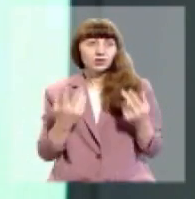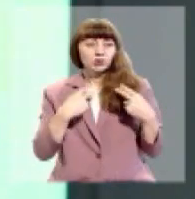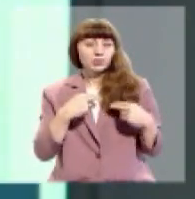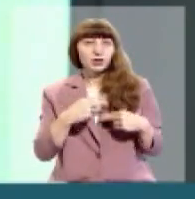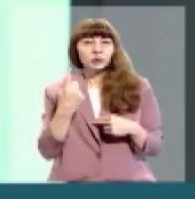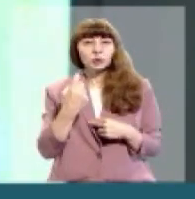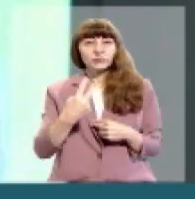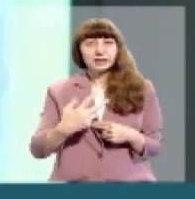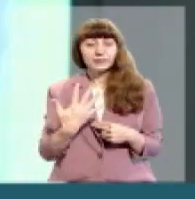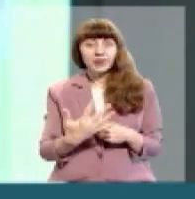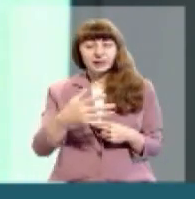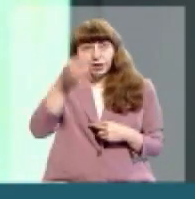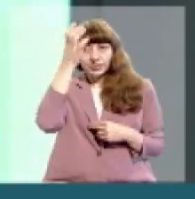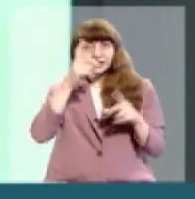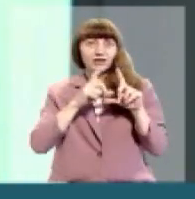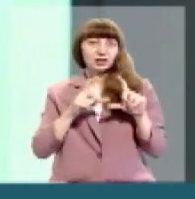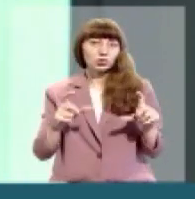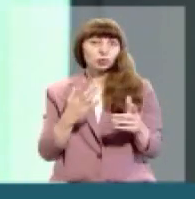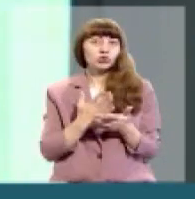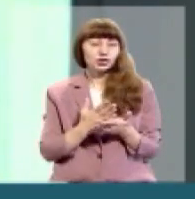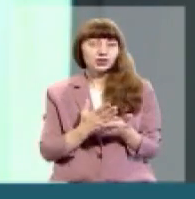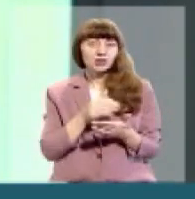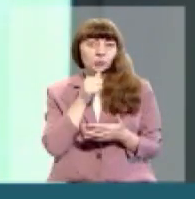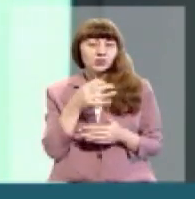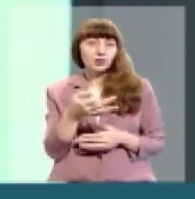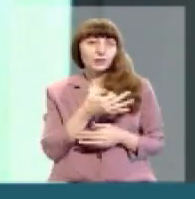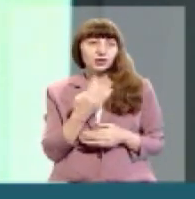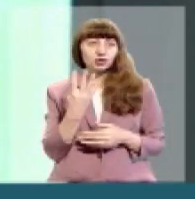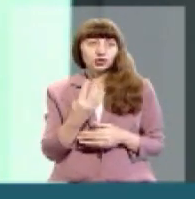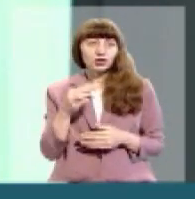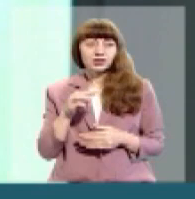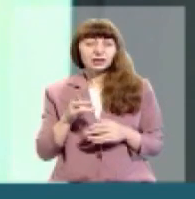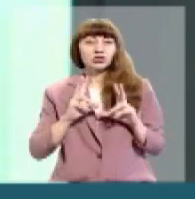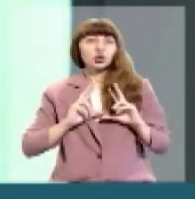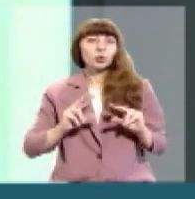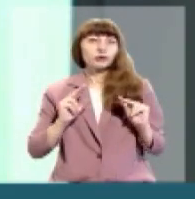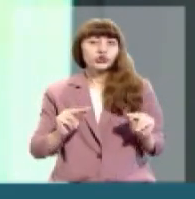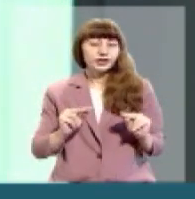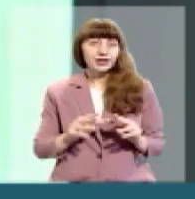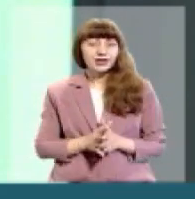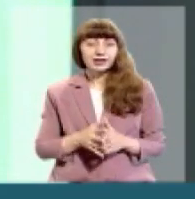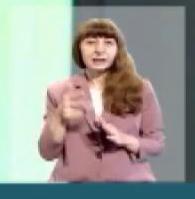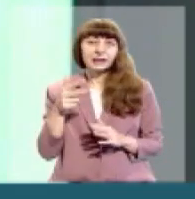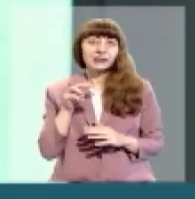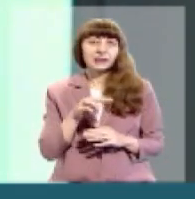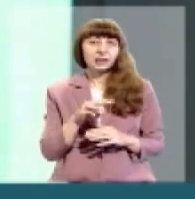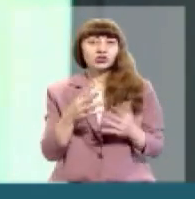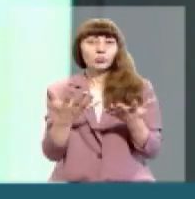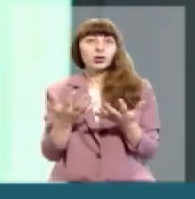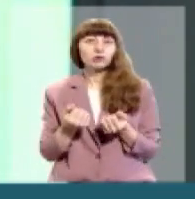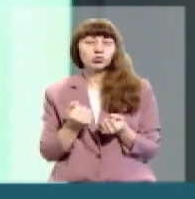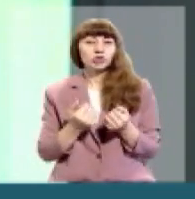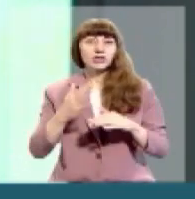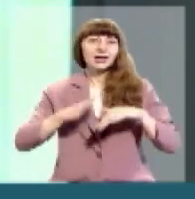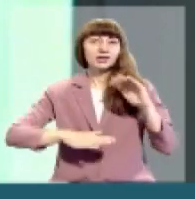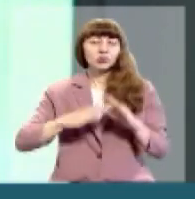толық көлемде алады. Бүгінде 125 білім беру мекемелері жұмыс істейді, 4000-ға жуық мұғалім бар. Олардың 3000-ы біліктілікті арттыру